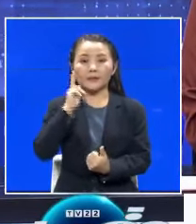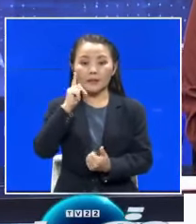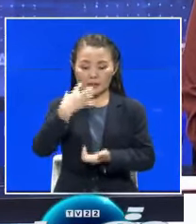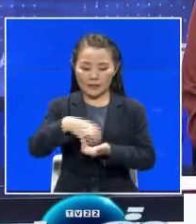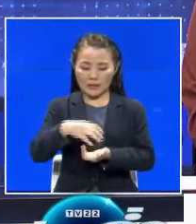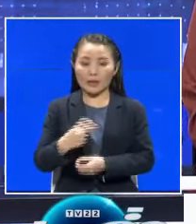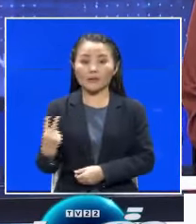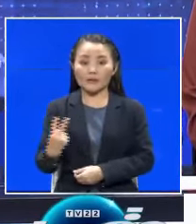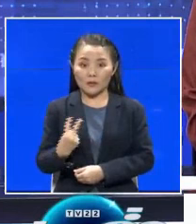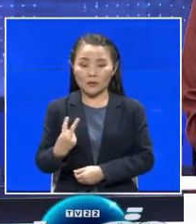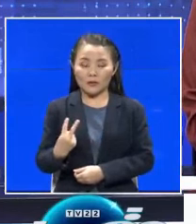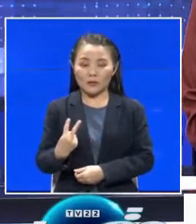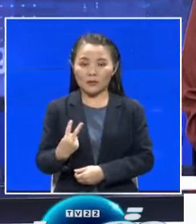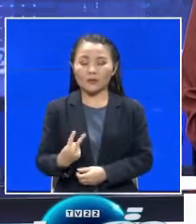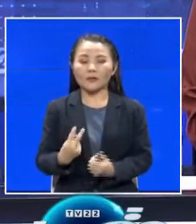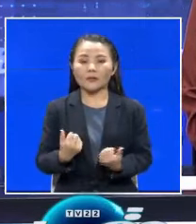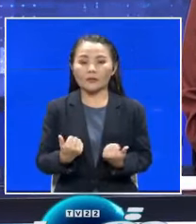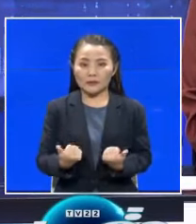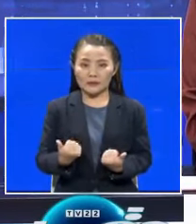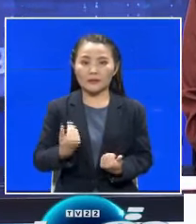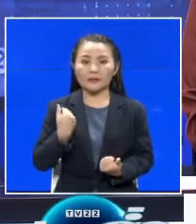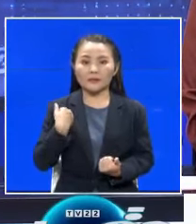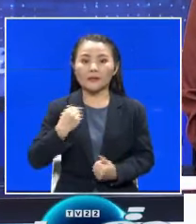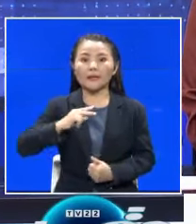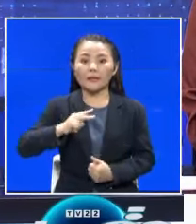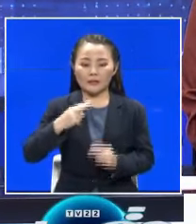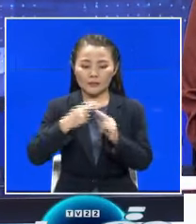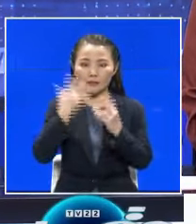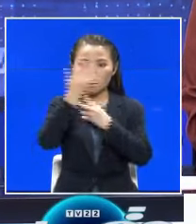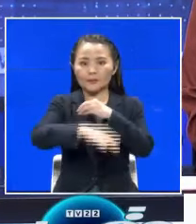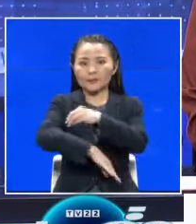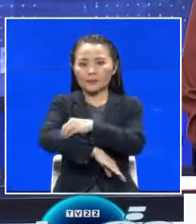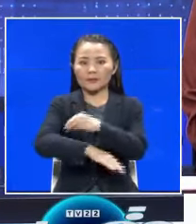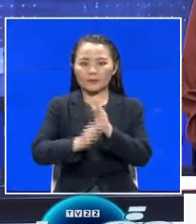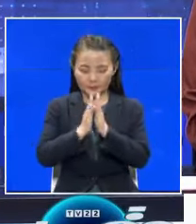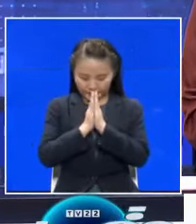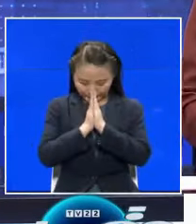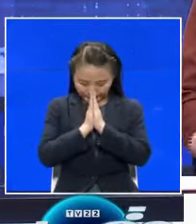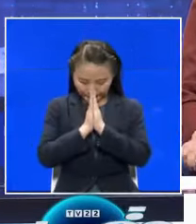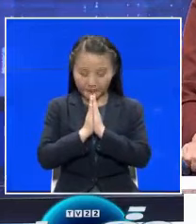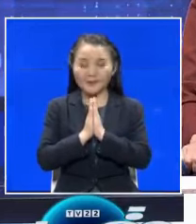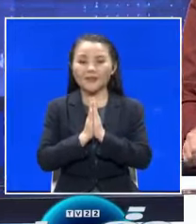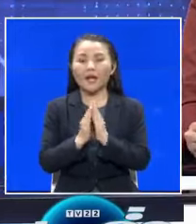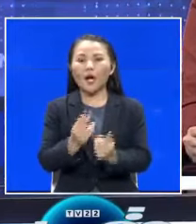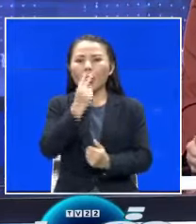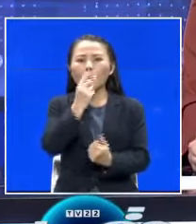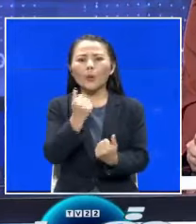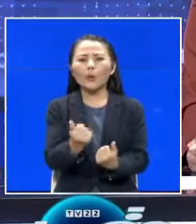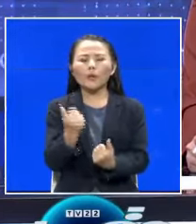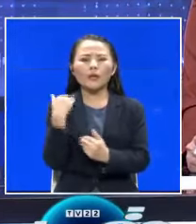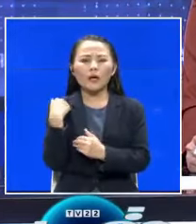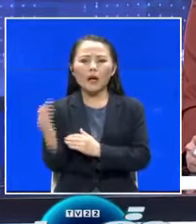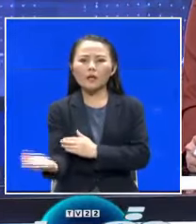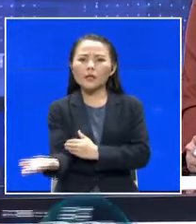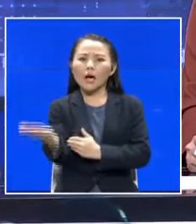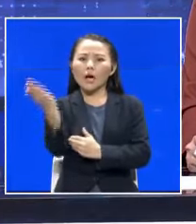ชิชารอดกันภัยคุณพีรพีพันธ์เรือนศรีและล่ามภาษามือคุณสิริพรแสนเท้าค่ะ ค่ะโอ้โหตั้งแต่ช่วงเช้าที่ผ่านมานะ